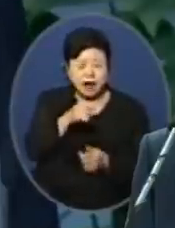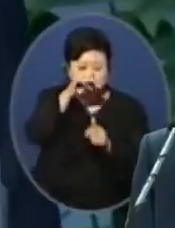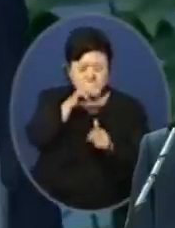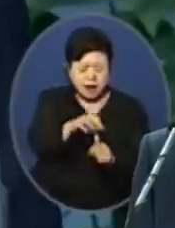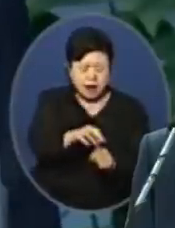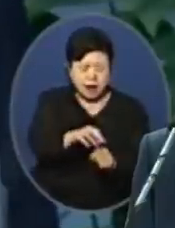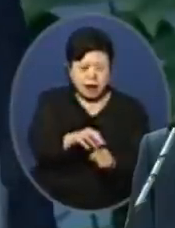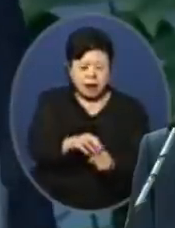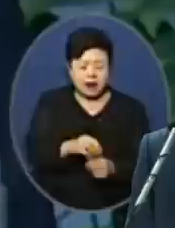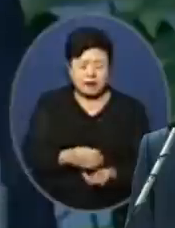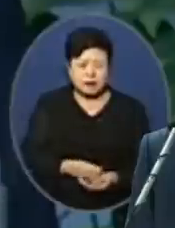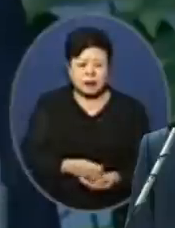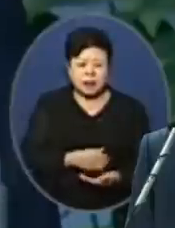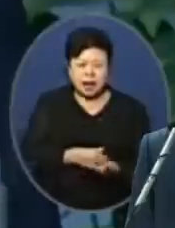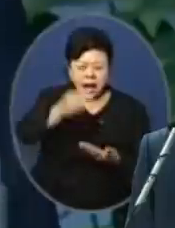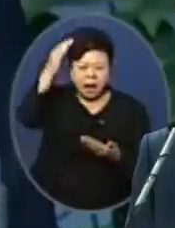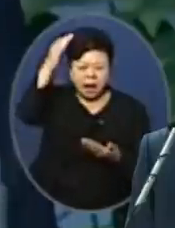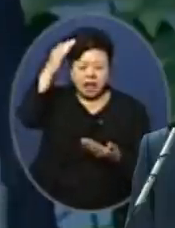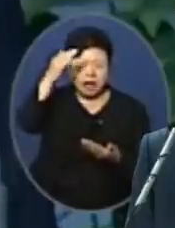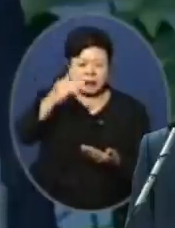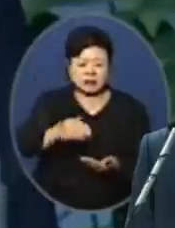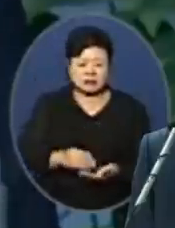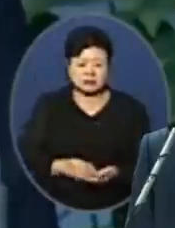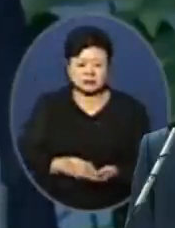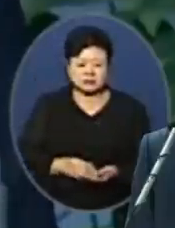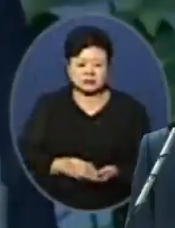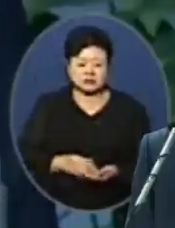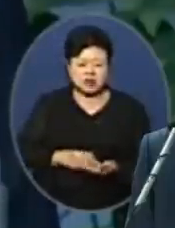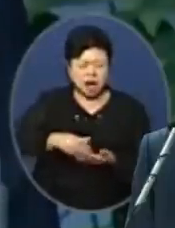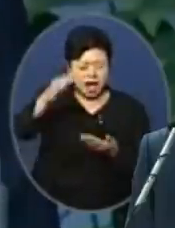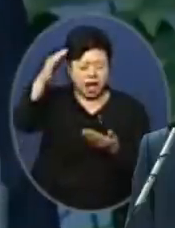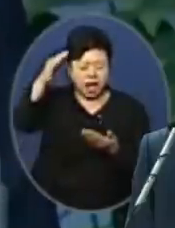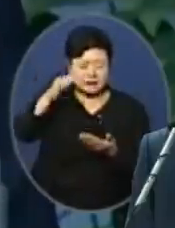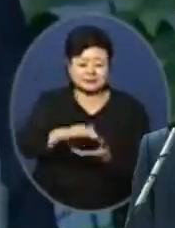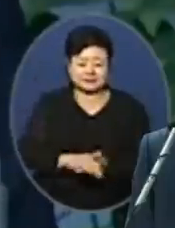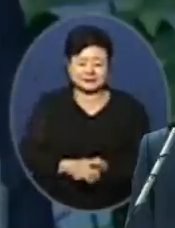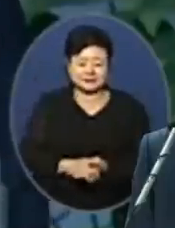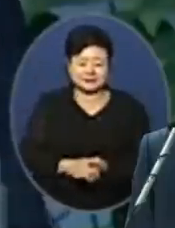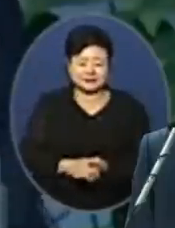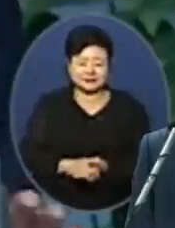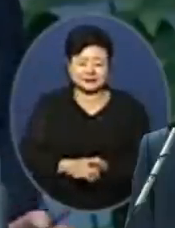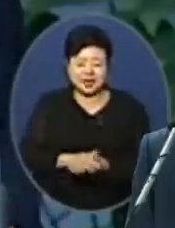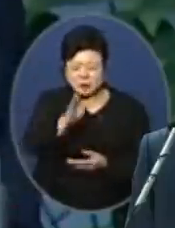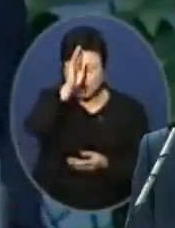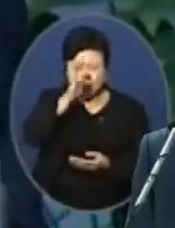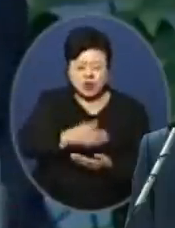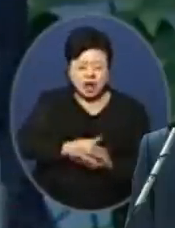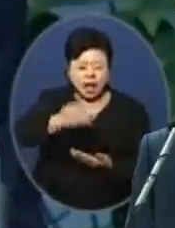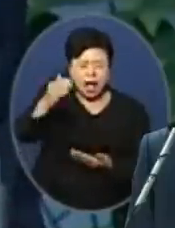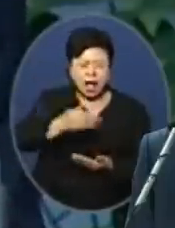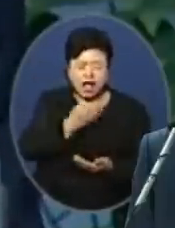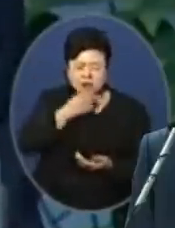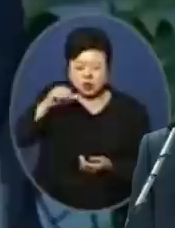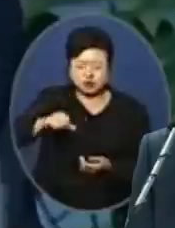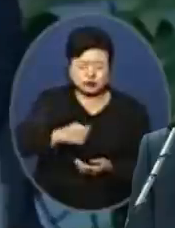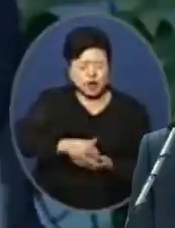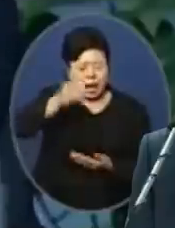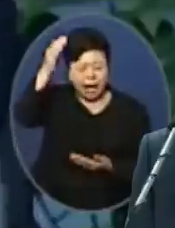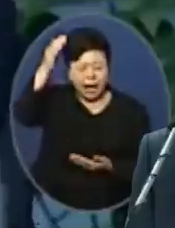씌우려고 하면 들어가, 이게 네가 올 것이 아니라 물러가, 병도 물러가라, 저주도